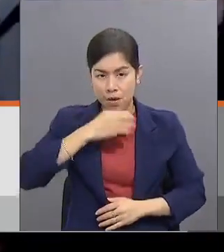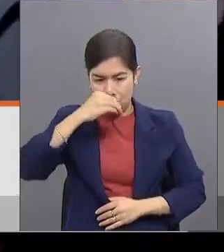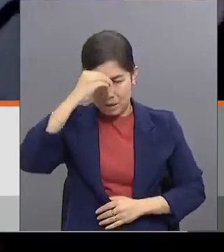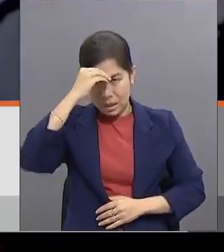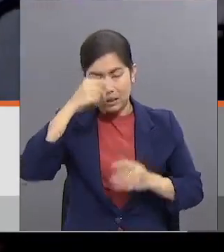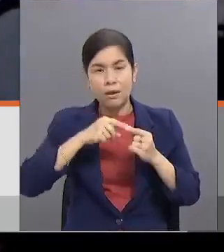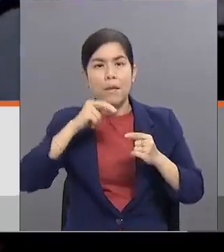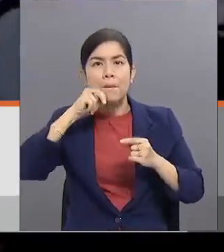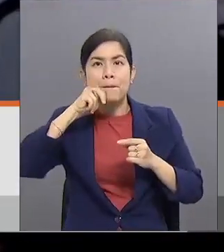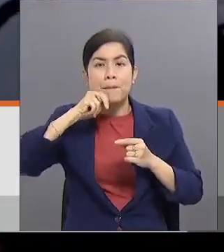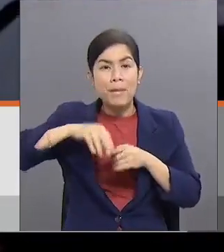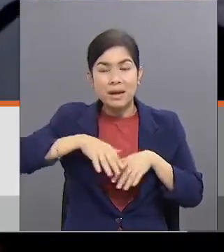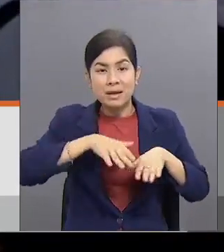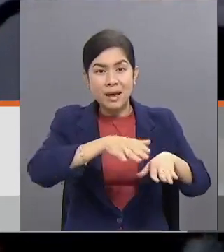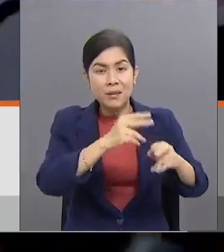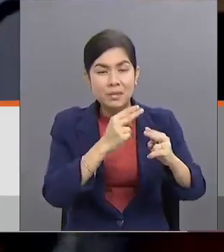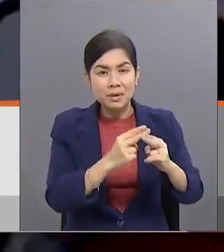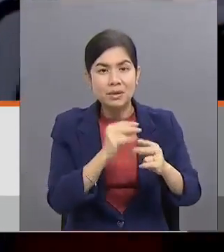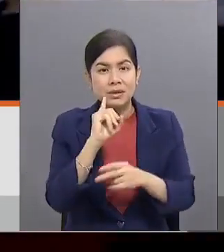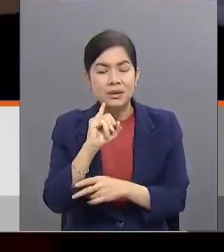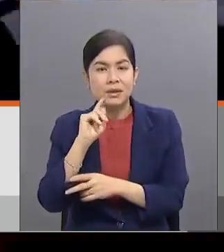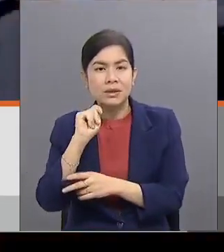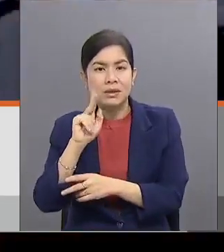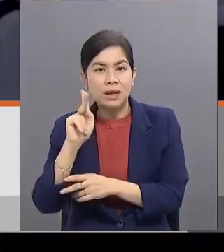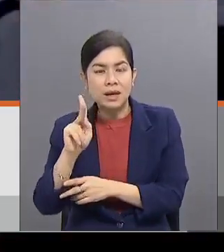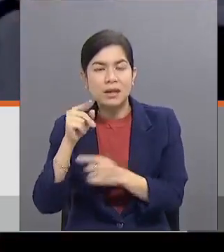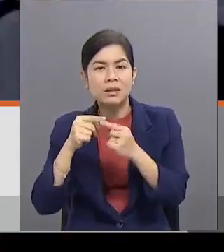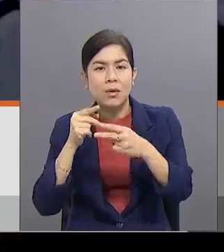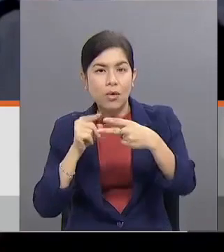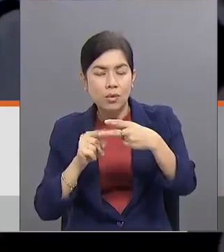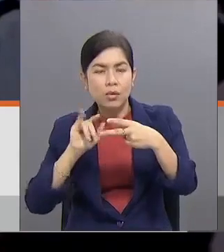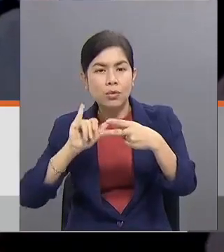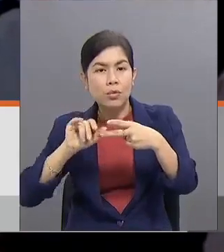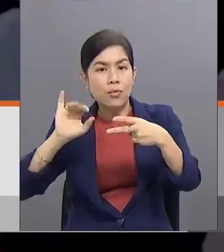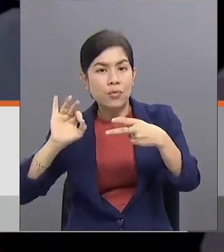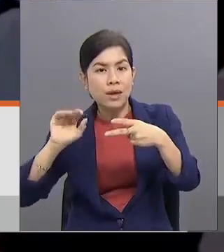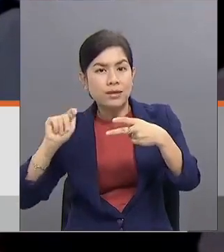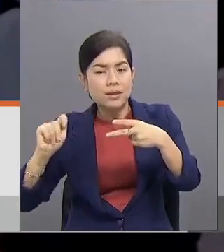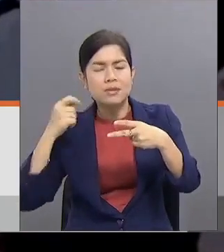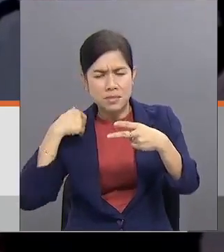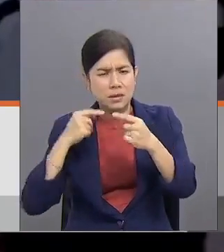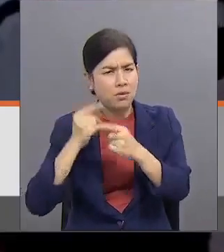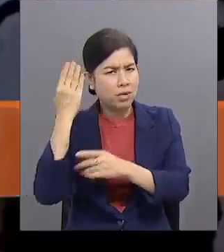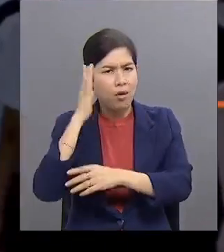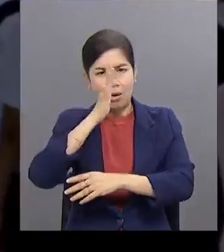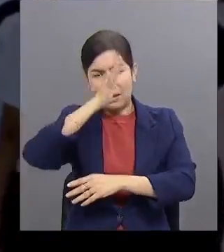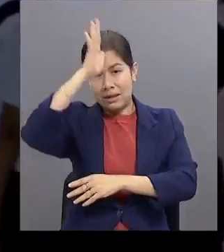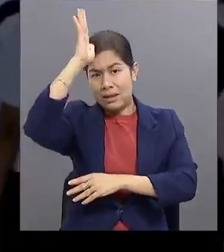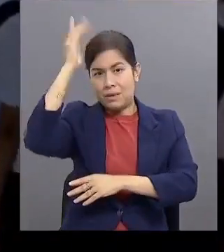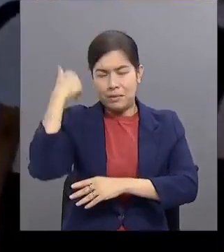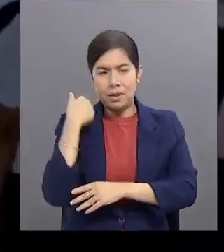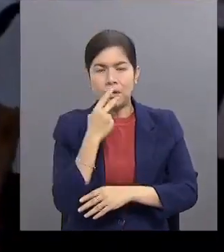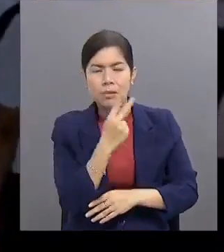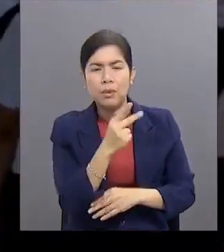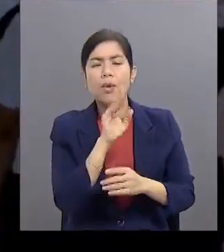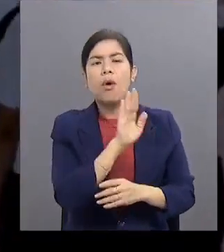รกิสยูเฟรติสดินแดนเมโสโปเตเมียวัฒนธรรมต่างๆมันเกิดขึ้นกับทางลุ่มน้ำใช่ไหมครับเราก็นึกถึงวัฒนธรรมไ